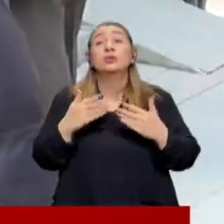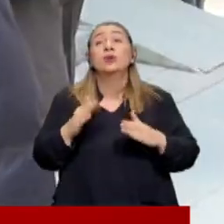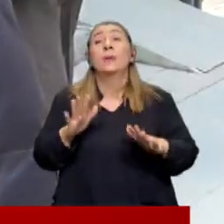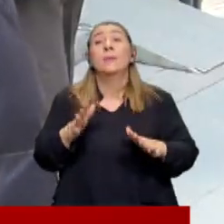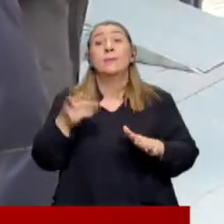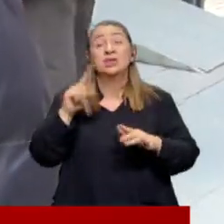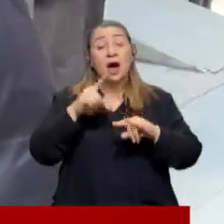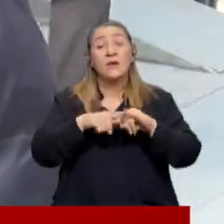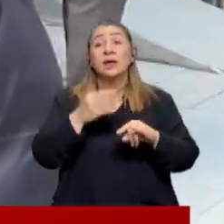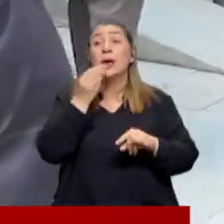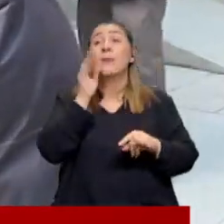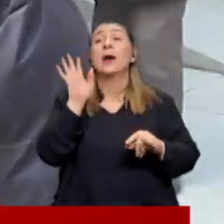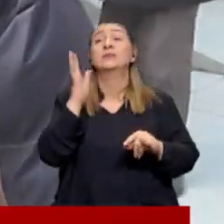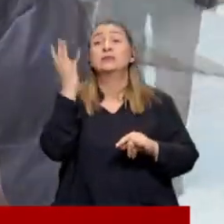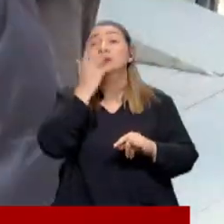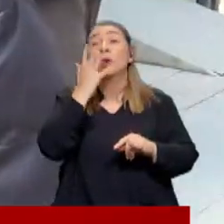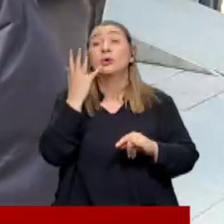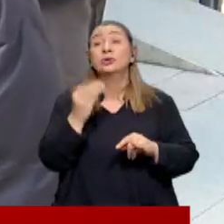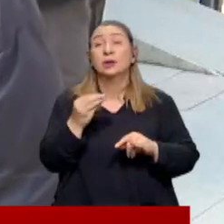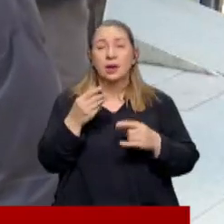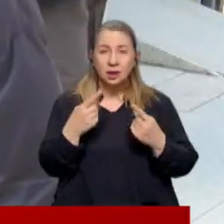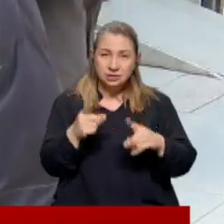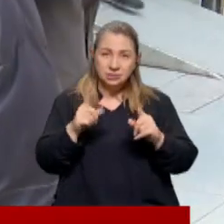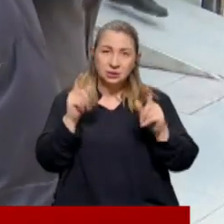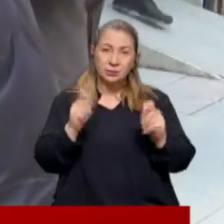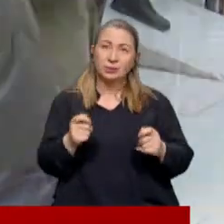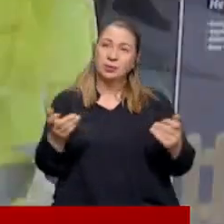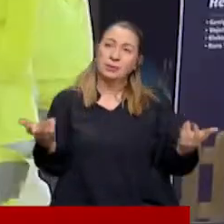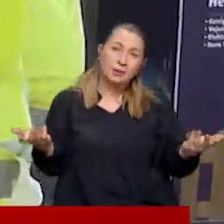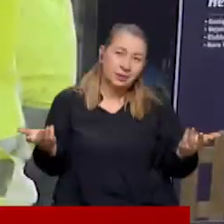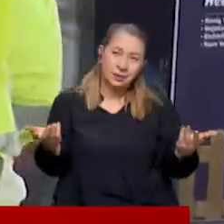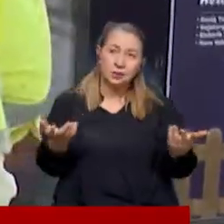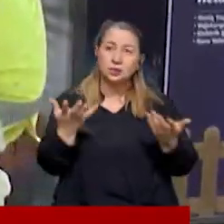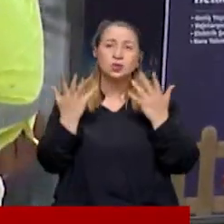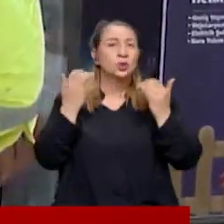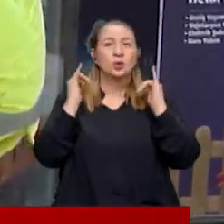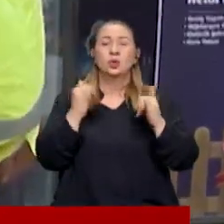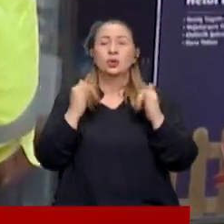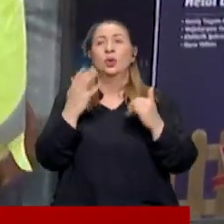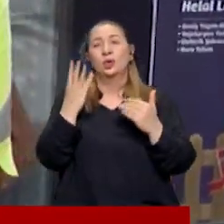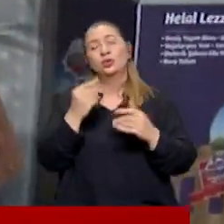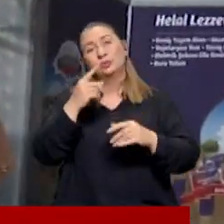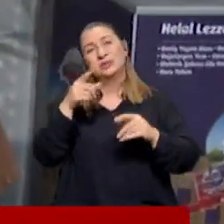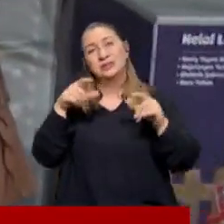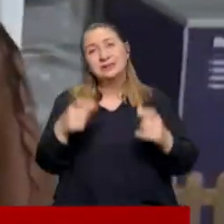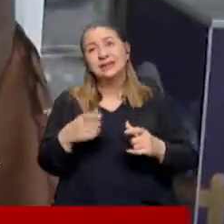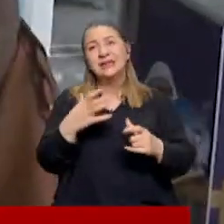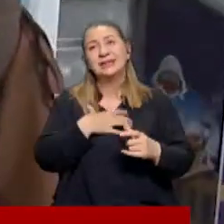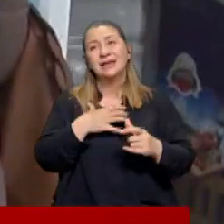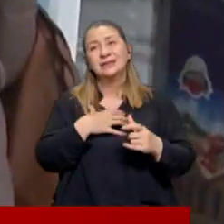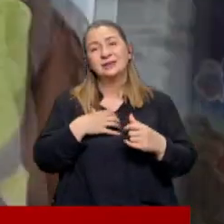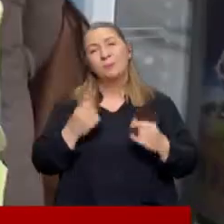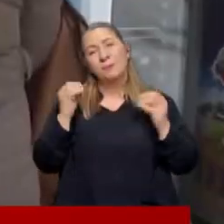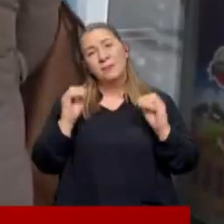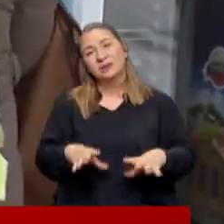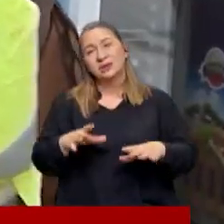başka ver olsa yemem siyah olacak espri yapıyorum diye ama yani çok kötü olduğunuz bir durumda kendiniz